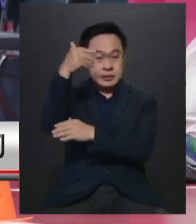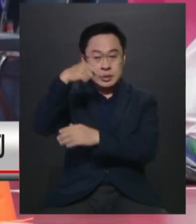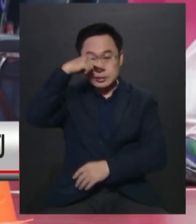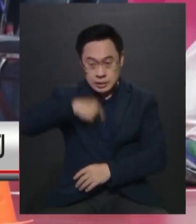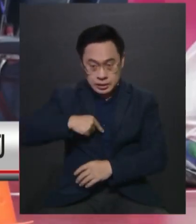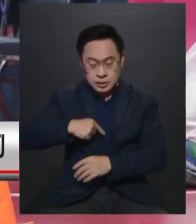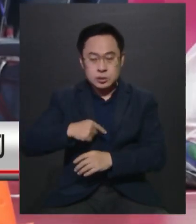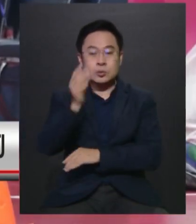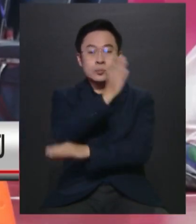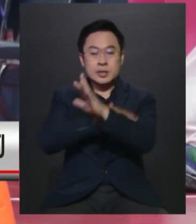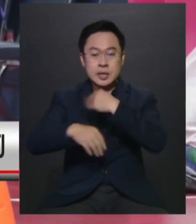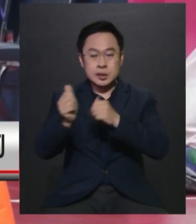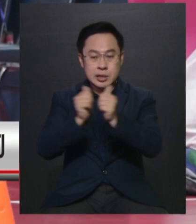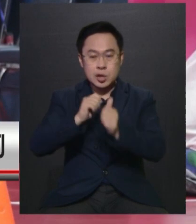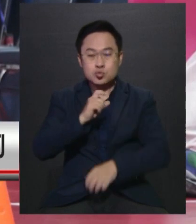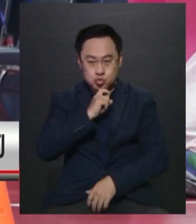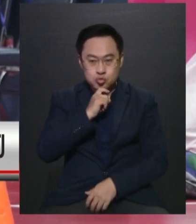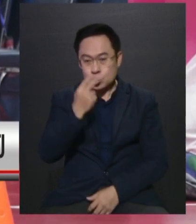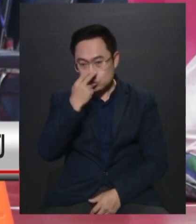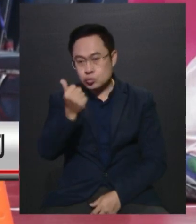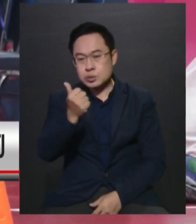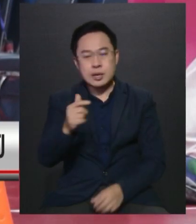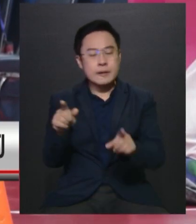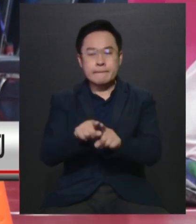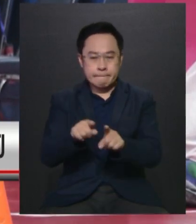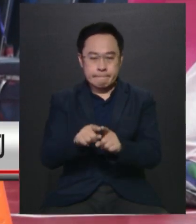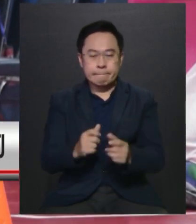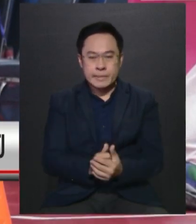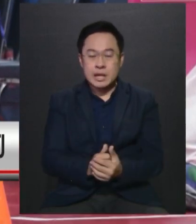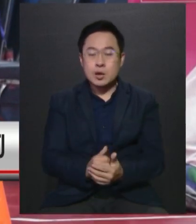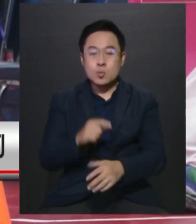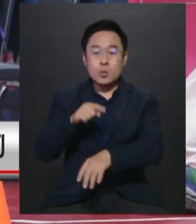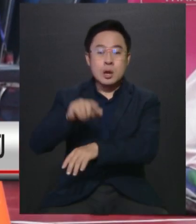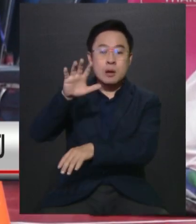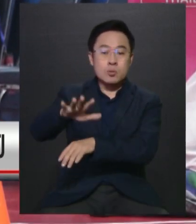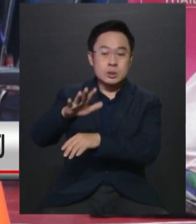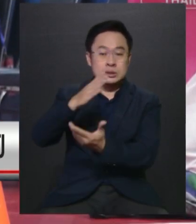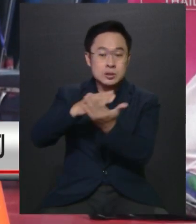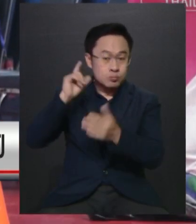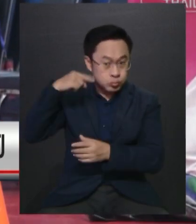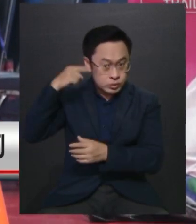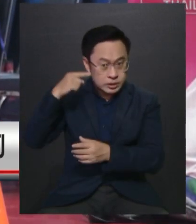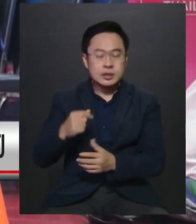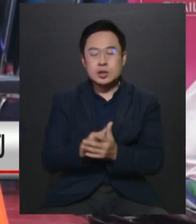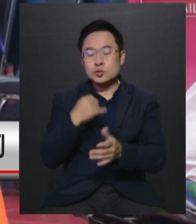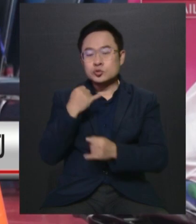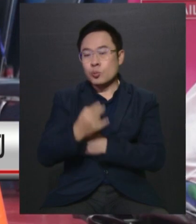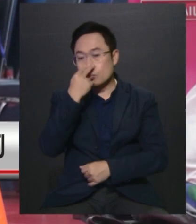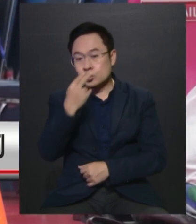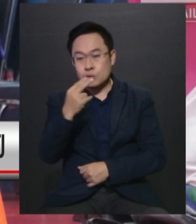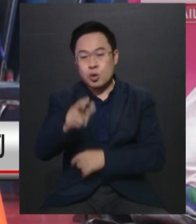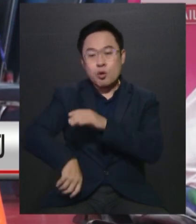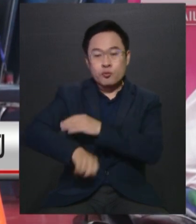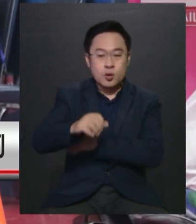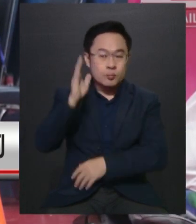นนี้เนี่ยไม่ออกไปไหนเลยครับ5:30ฟุตซอลหญิงพอจบปุ๊บเนี่ยกินคงกินข้าวนิดหน่อย2:30เชียร์ฟุตบอลชายกันต่อ โอ้โห